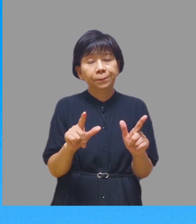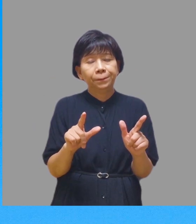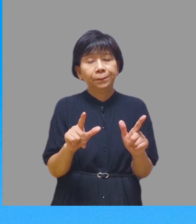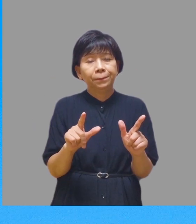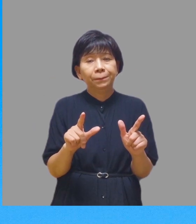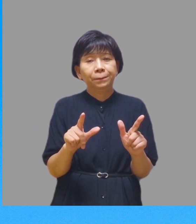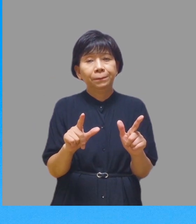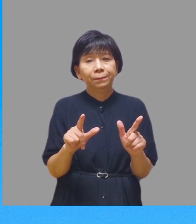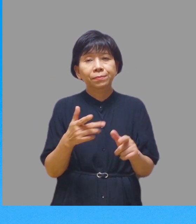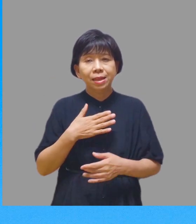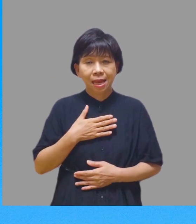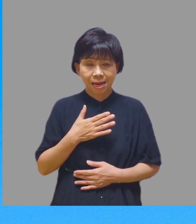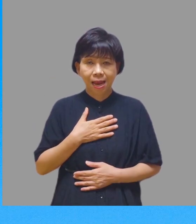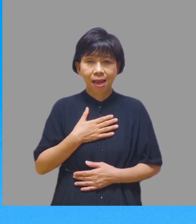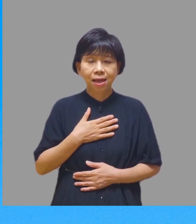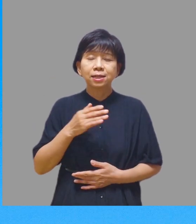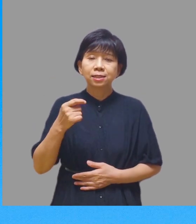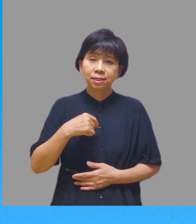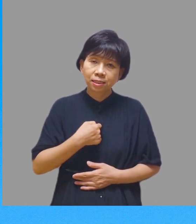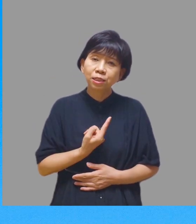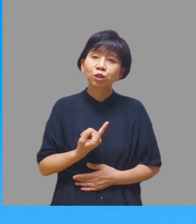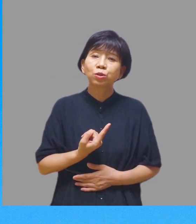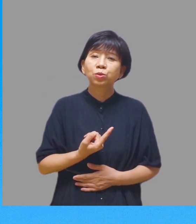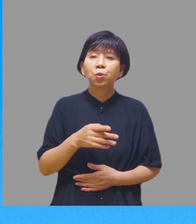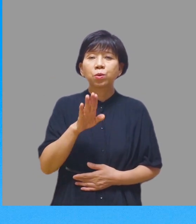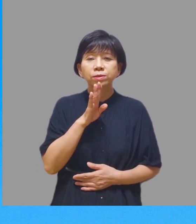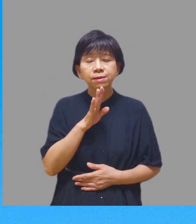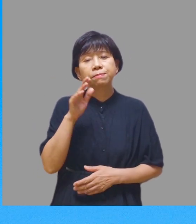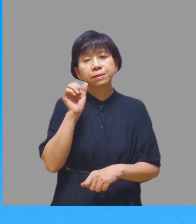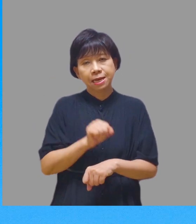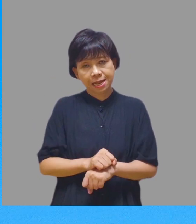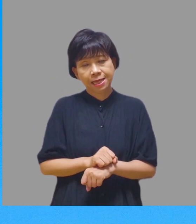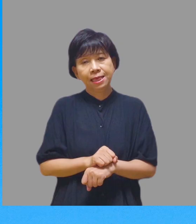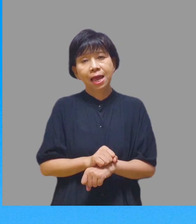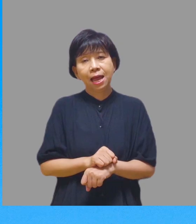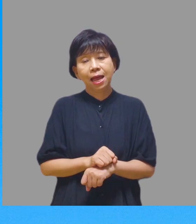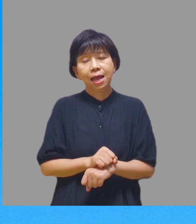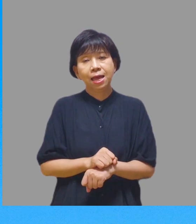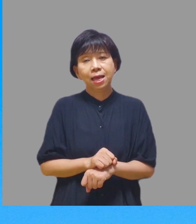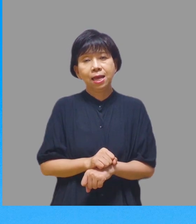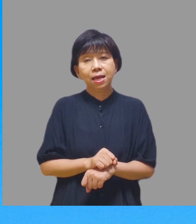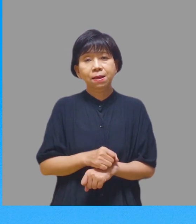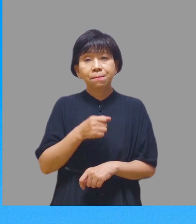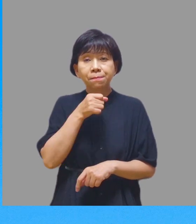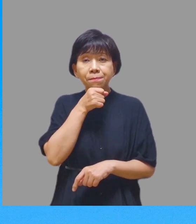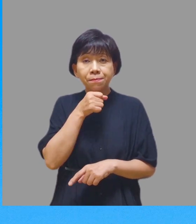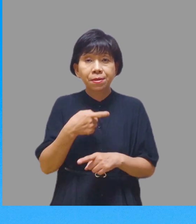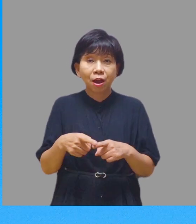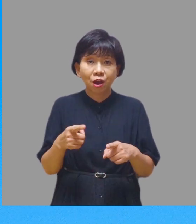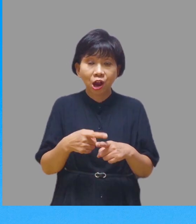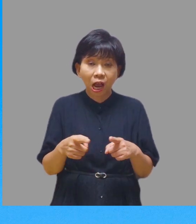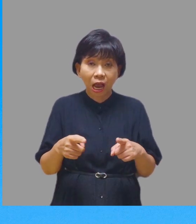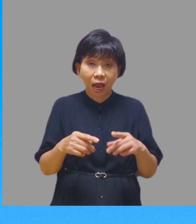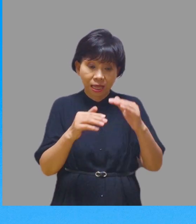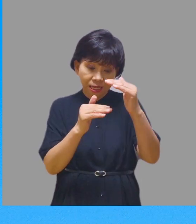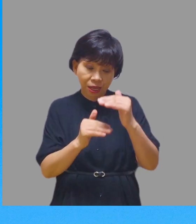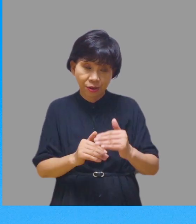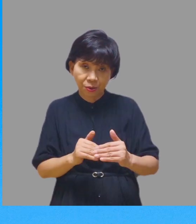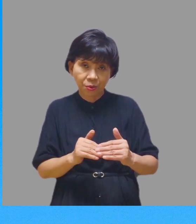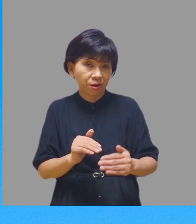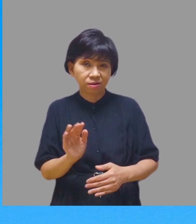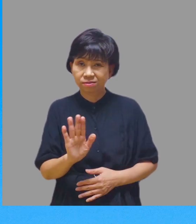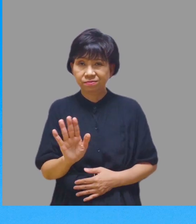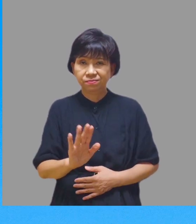살았구나, 내가 스스로 참 잘 살았어 라고 자기평가를 하는 내용이